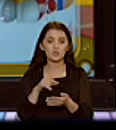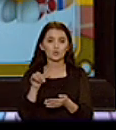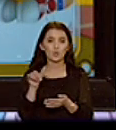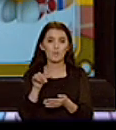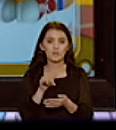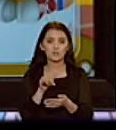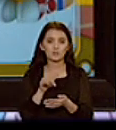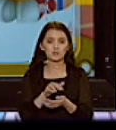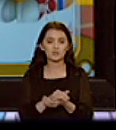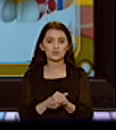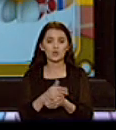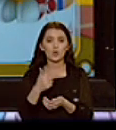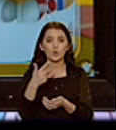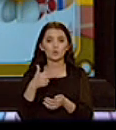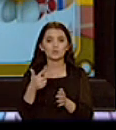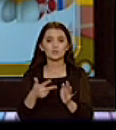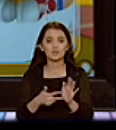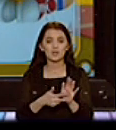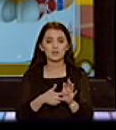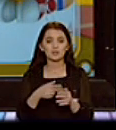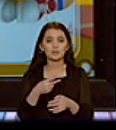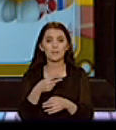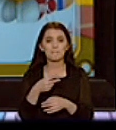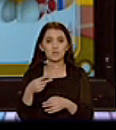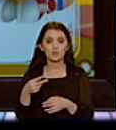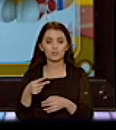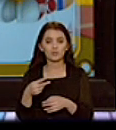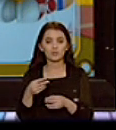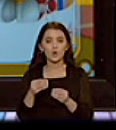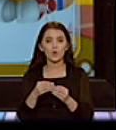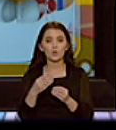ko'paytirish 38 barobar